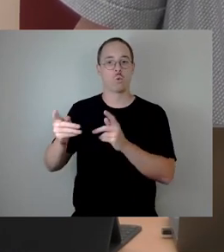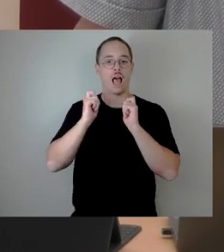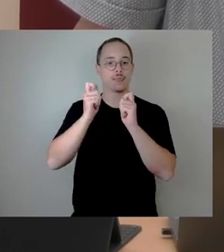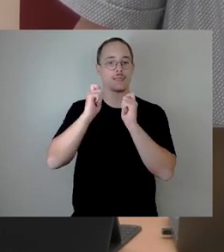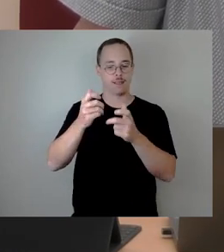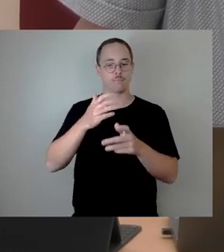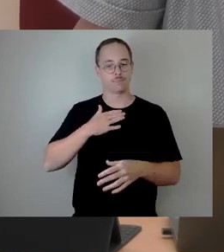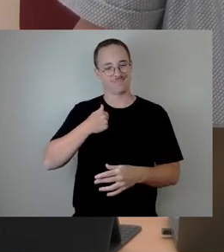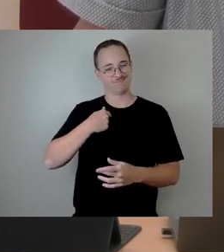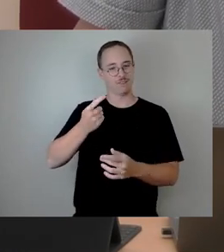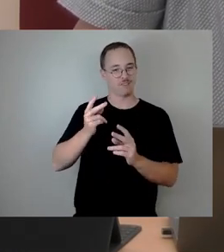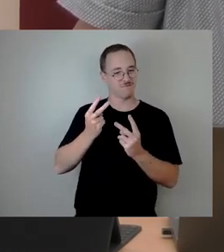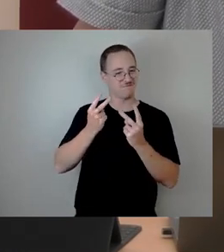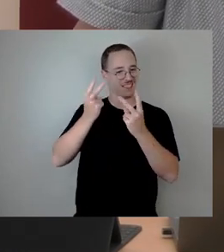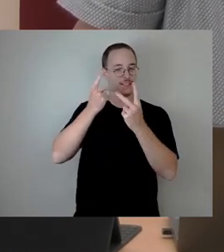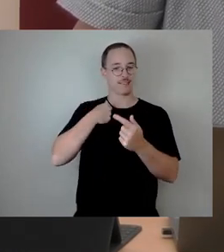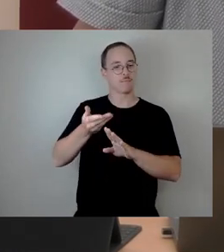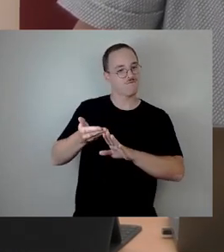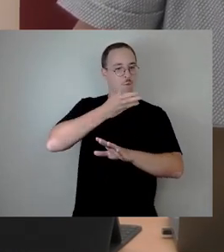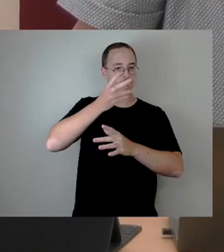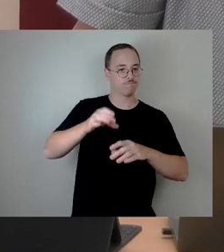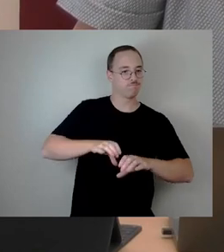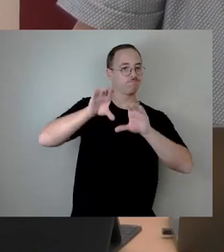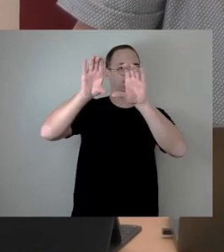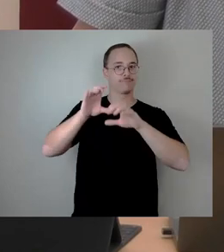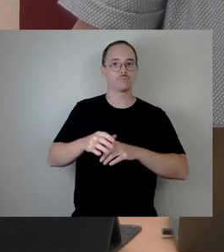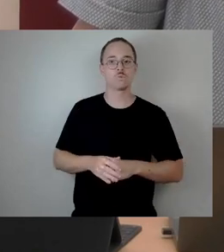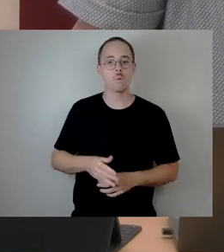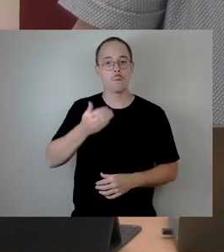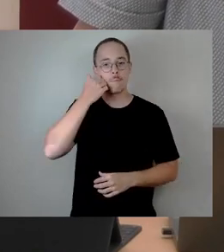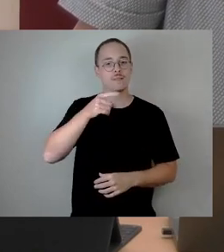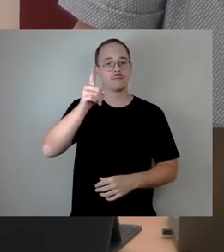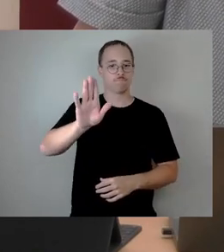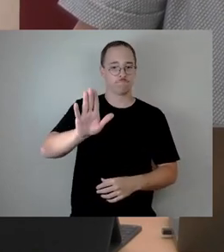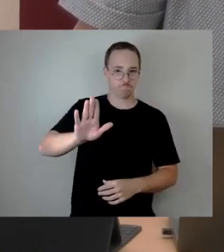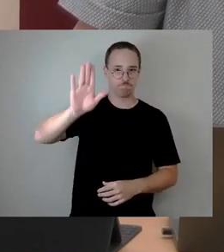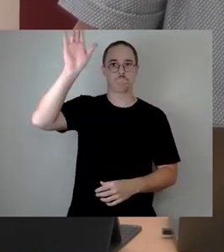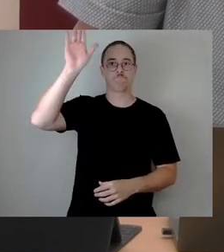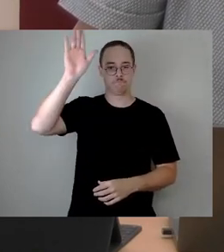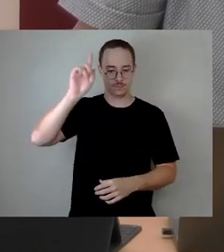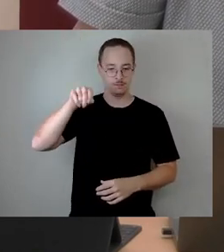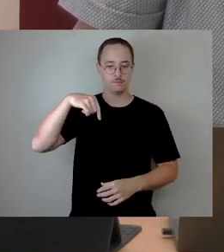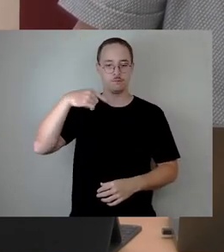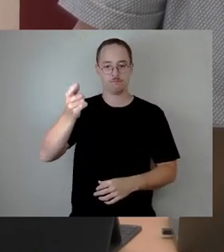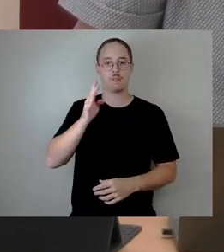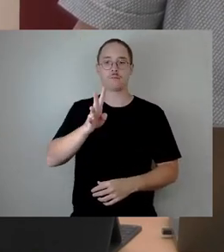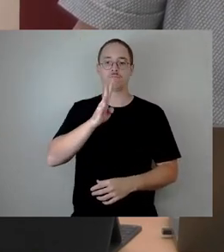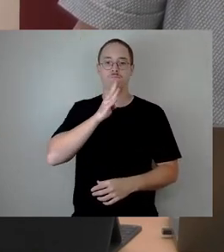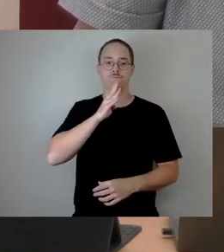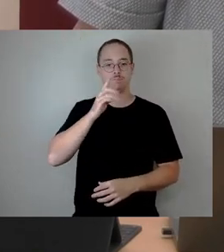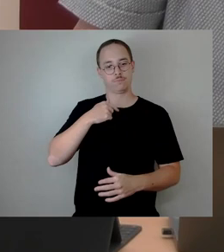einen Punkt noch vorab mal wahrnehmen. Das ist eine gute Tradition. Wenn es unter uns Geburtstagskinder